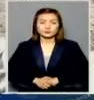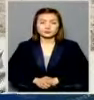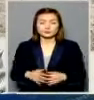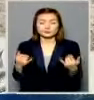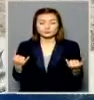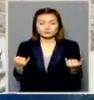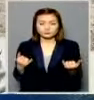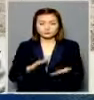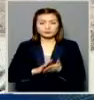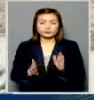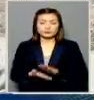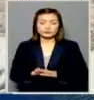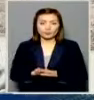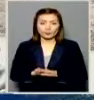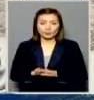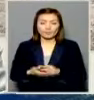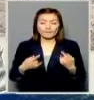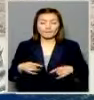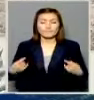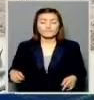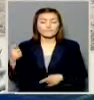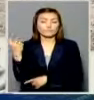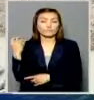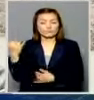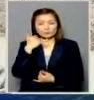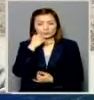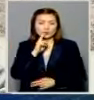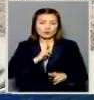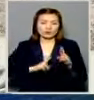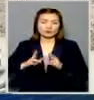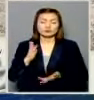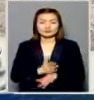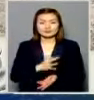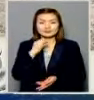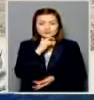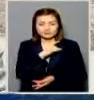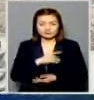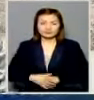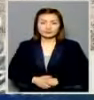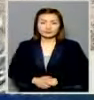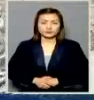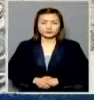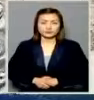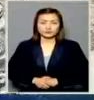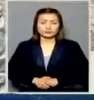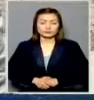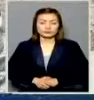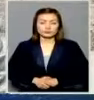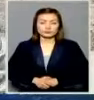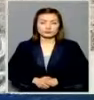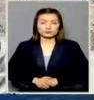бүгінгі күні біздерге көптеген шаруагерлер қазір хабарласып отыр. Жағы акча саттырып